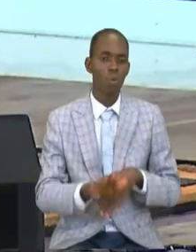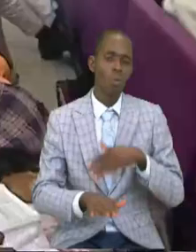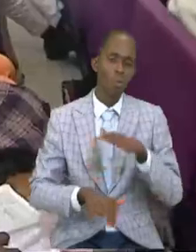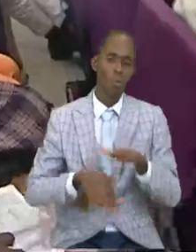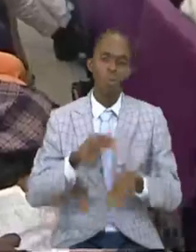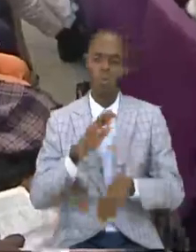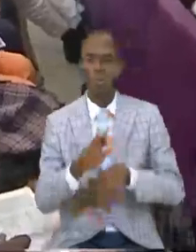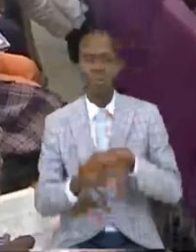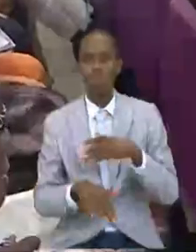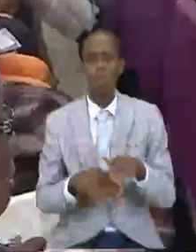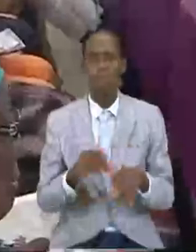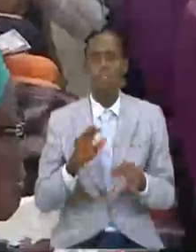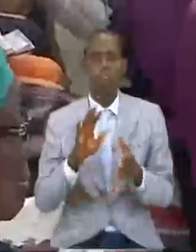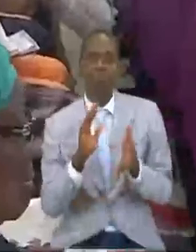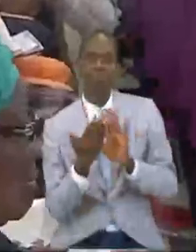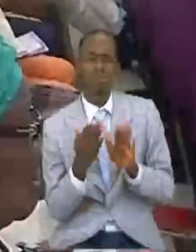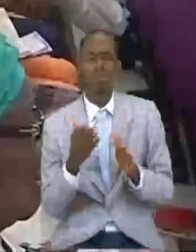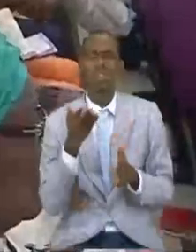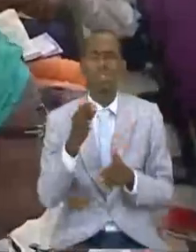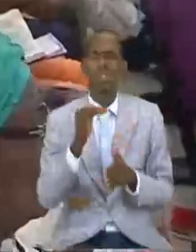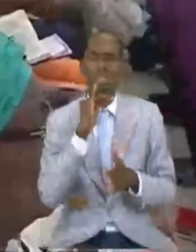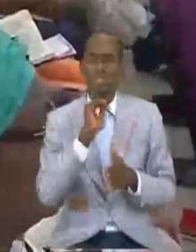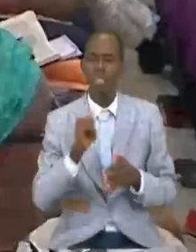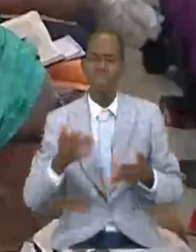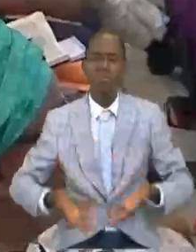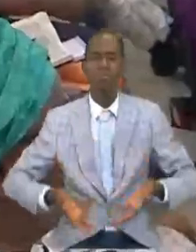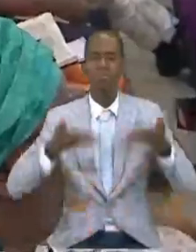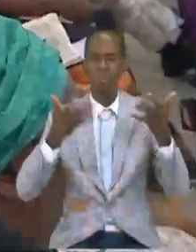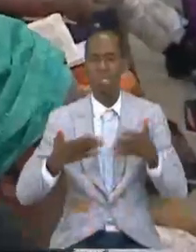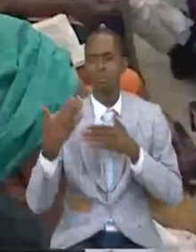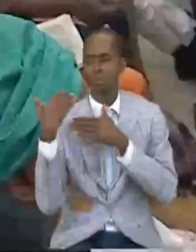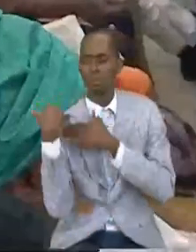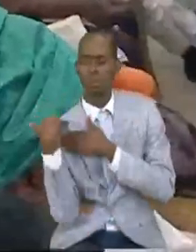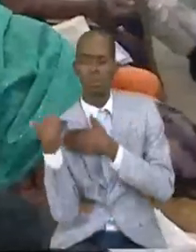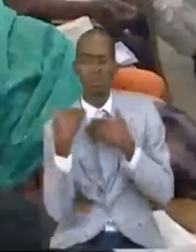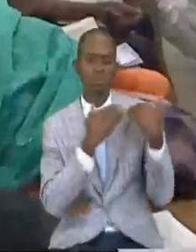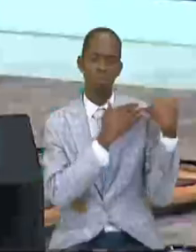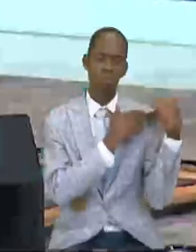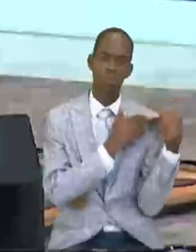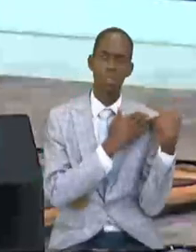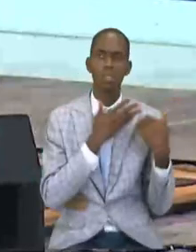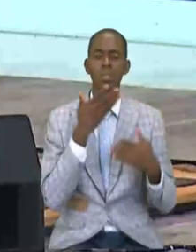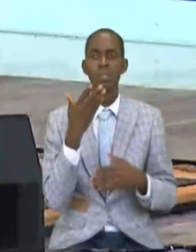par-ci. C'est comme il y a un fardeau sur leur épaule. Et